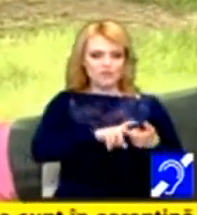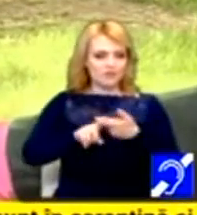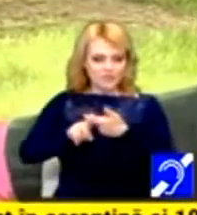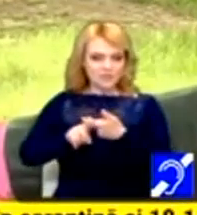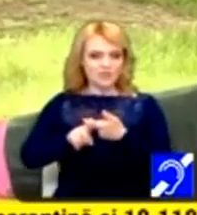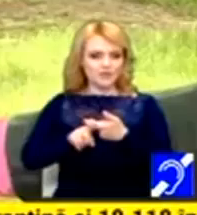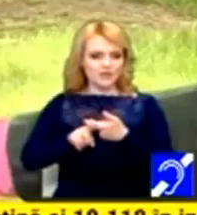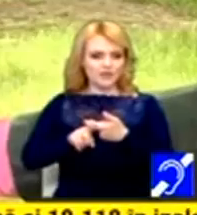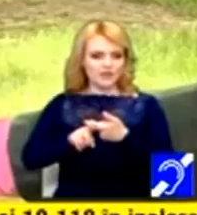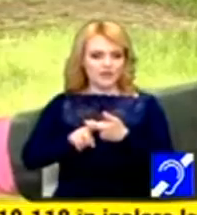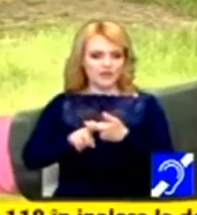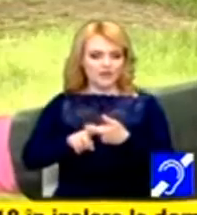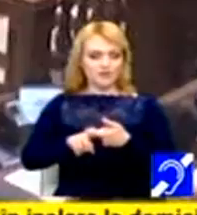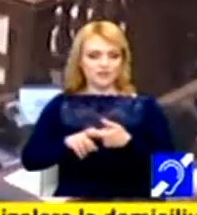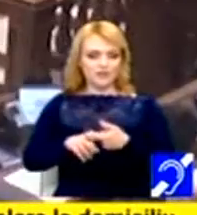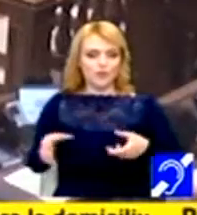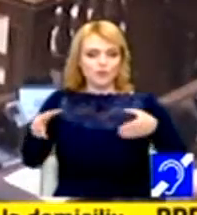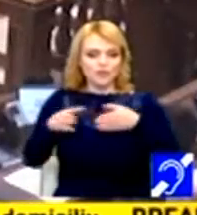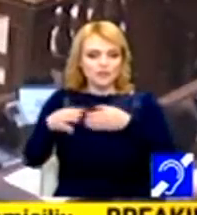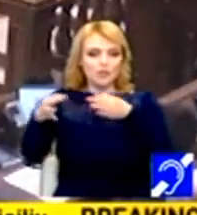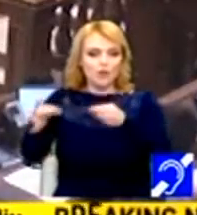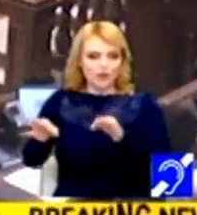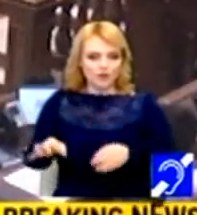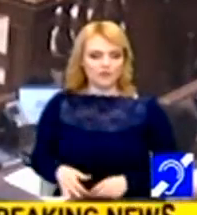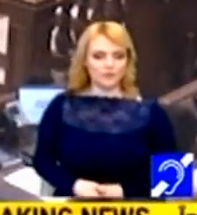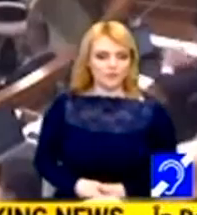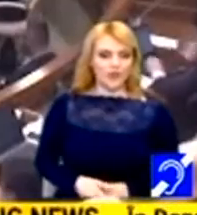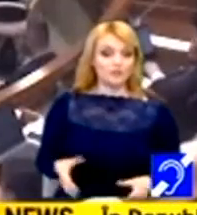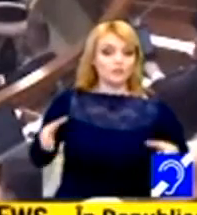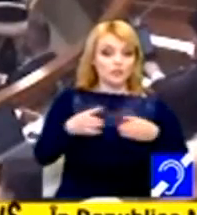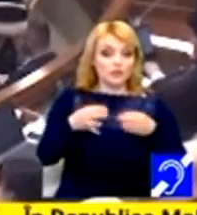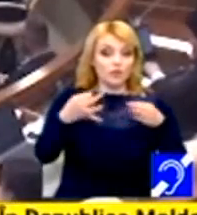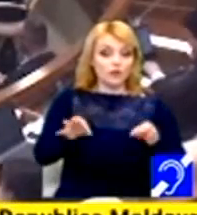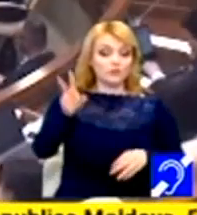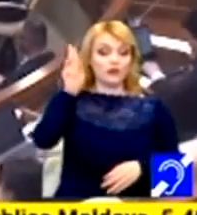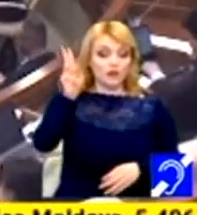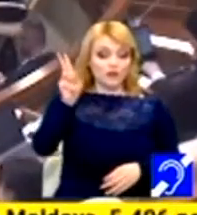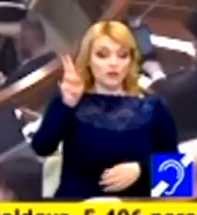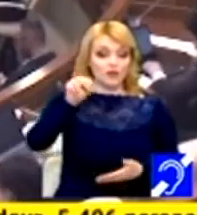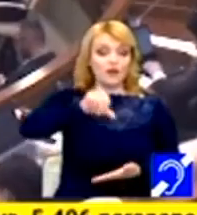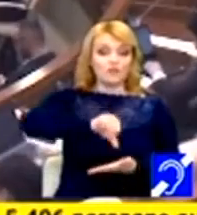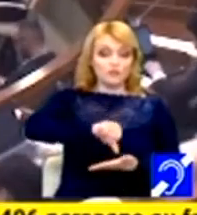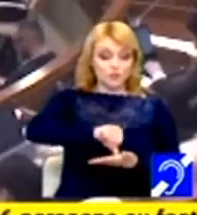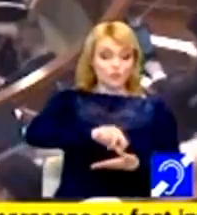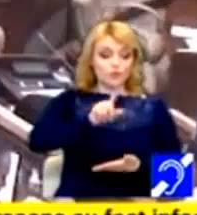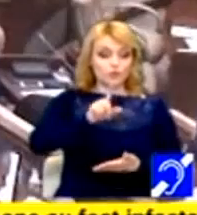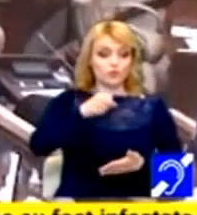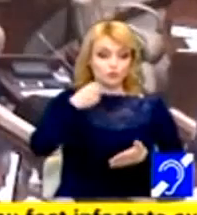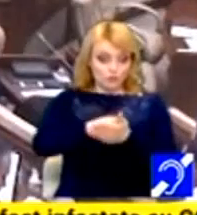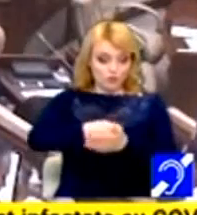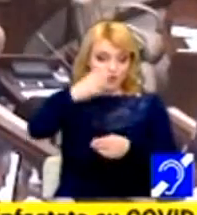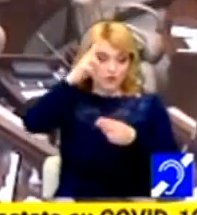până la urmă de Partidul Democrat. Partidul Democrat care a declarat că merge până la capăt împreună